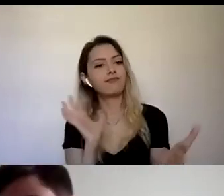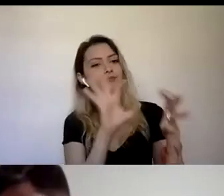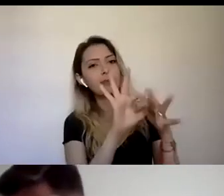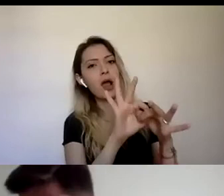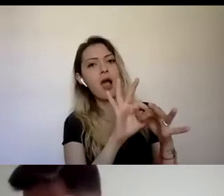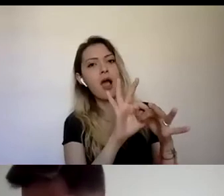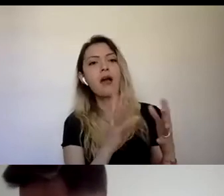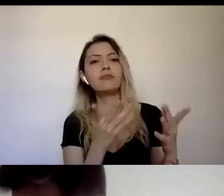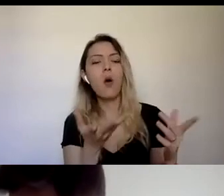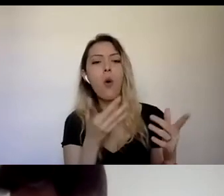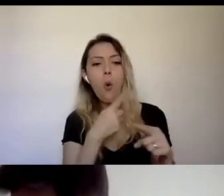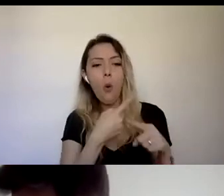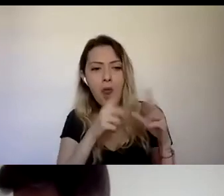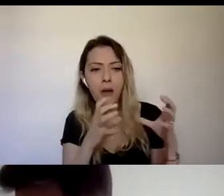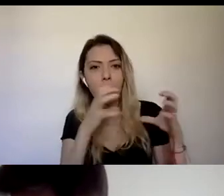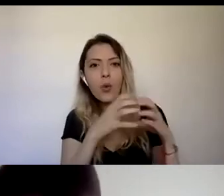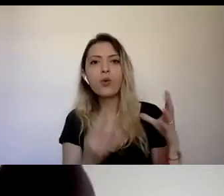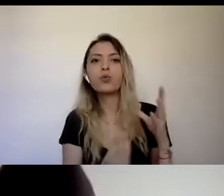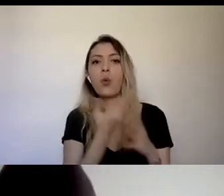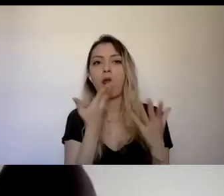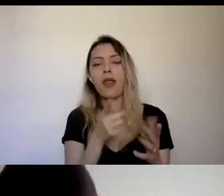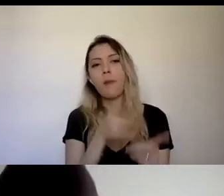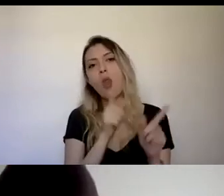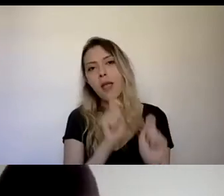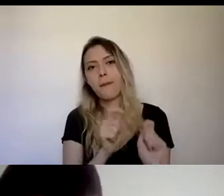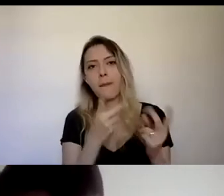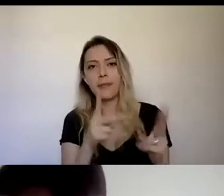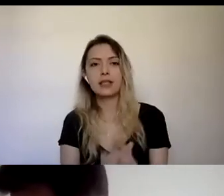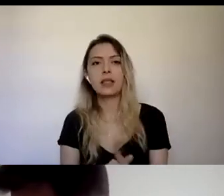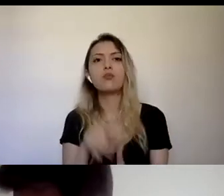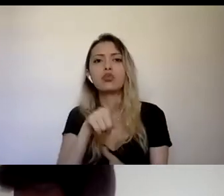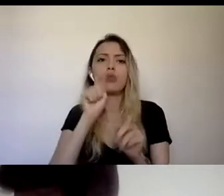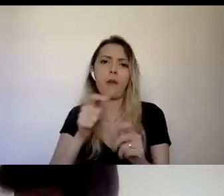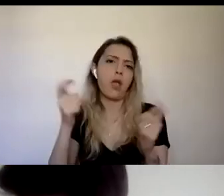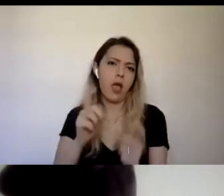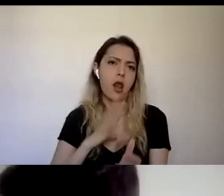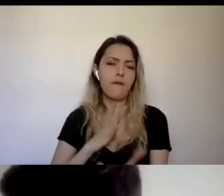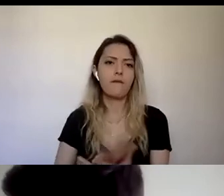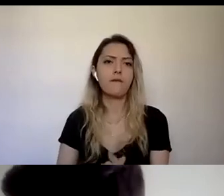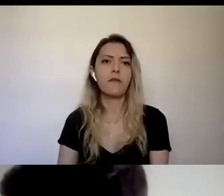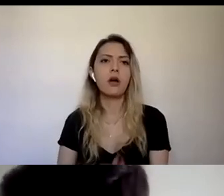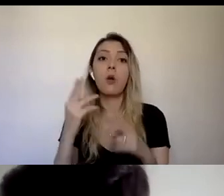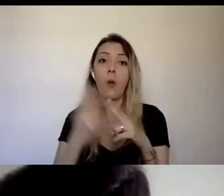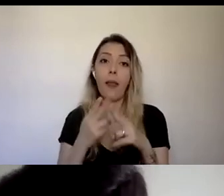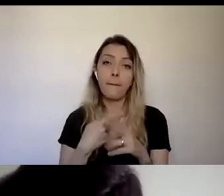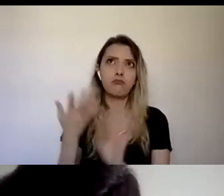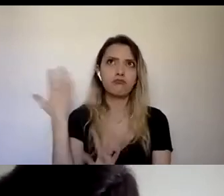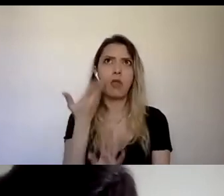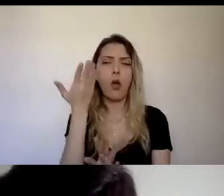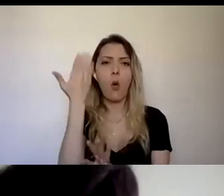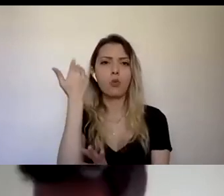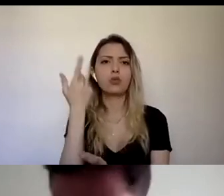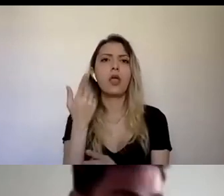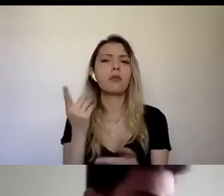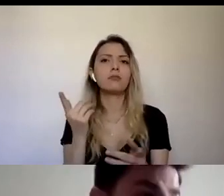bunu aslında gerçekleştirmek mümkün. Bunu yapan ağlar var. Örneğin benim daha önceden ilişki